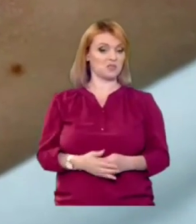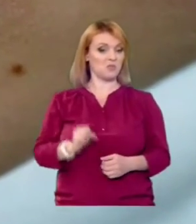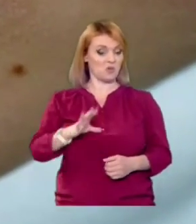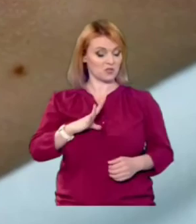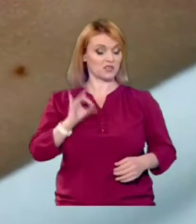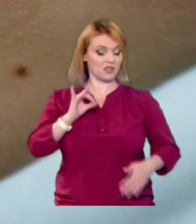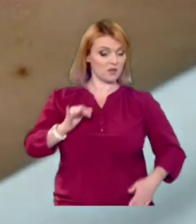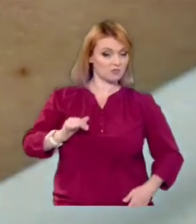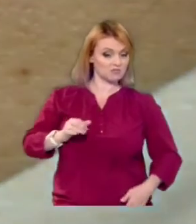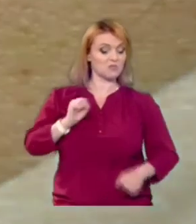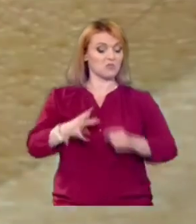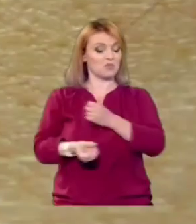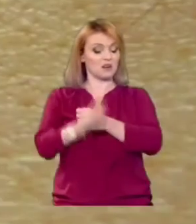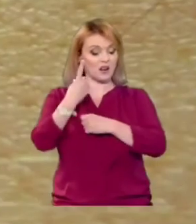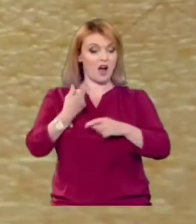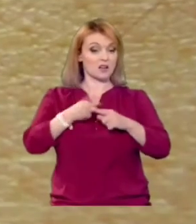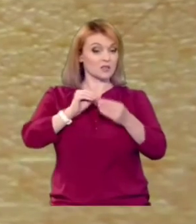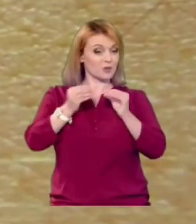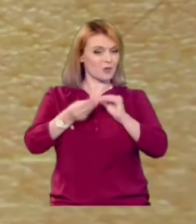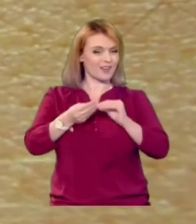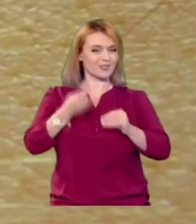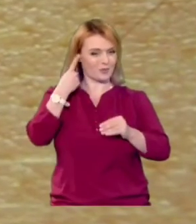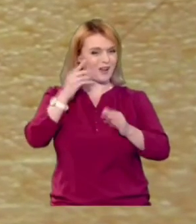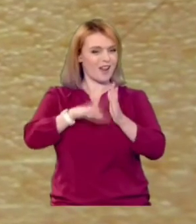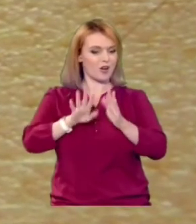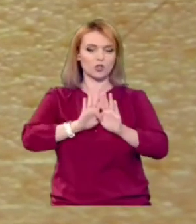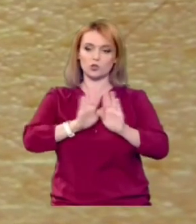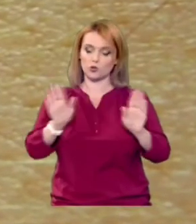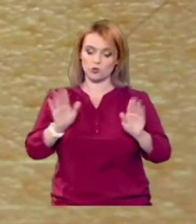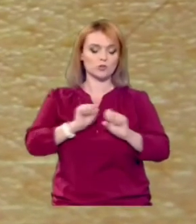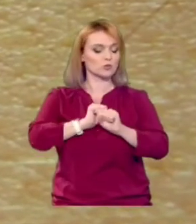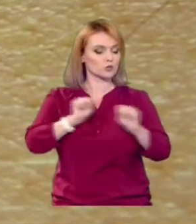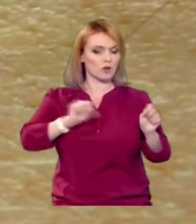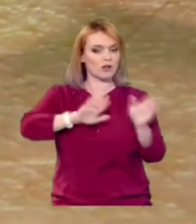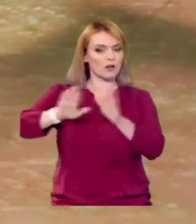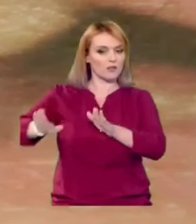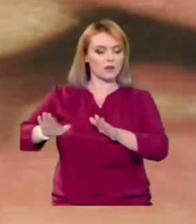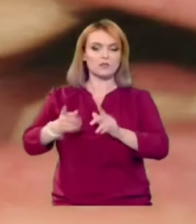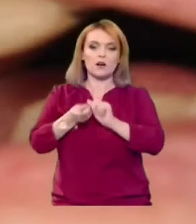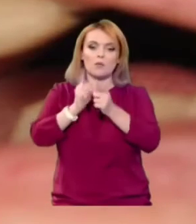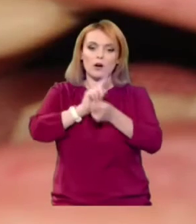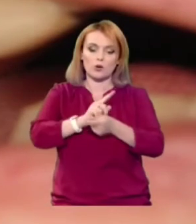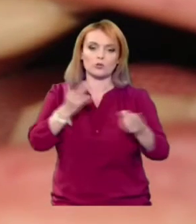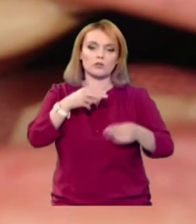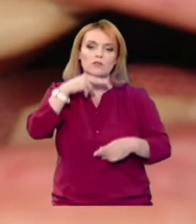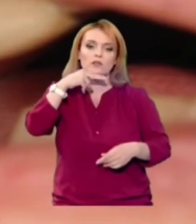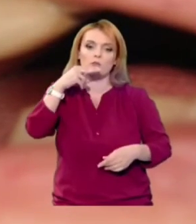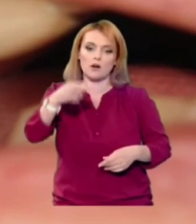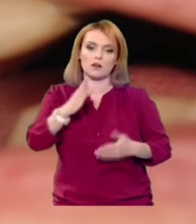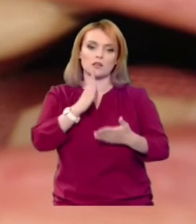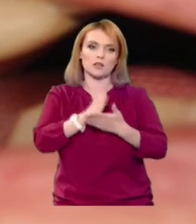anală. Această problemă, la prima vedere banală, nu trebuie neglijată, susțin medicii oncologi, deoarece există un risc